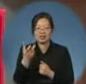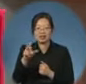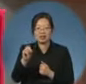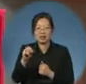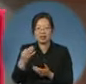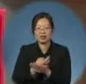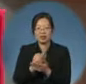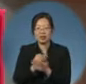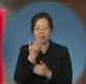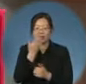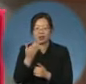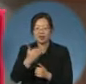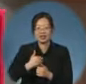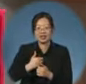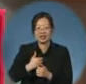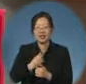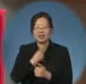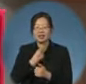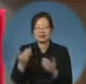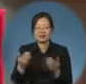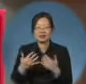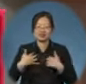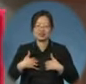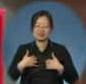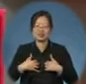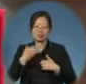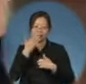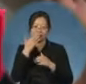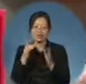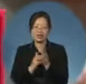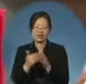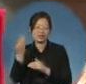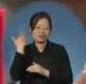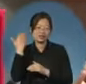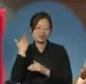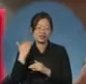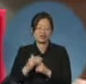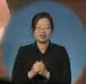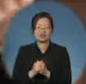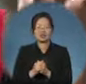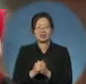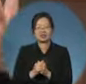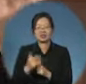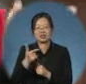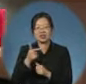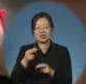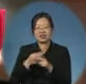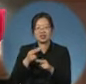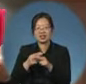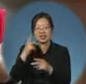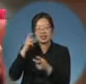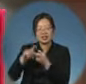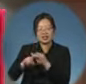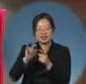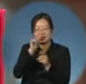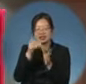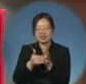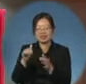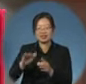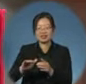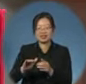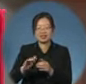버는 거예요 그리고 자기가 하고 싶은 일을 즐겁게 하고 그 전에는 굉장히 요리 하는게 관심이 있었는데